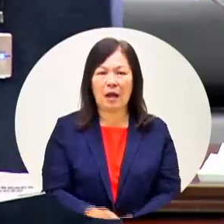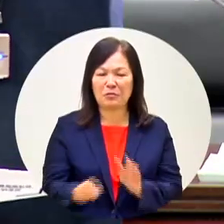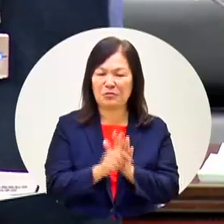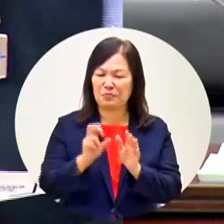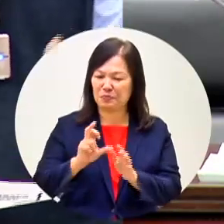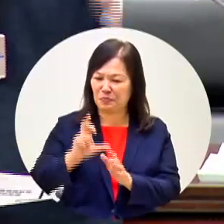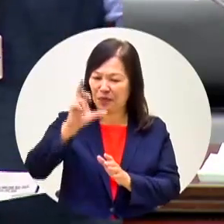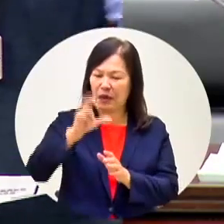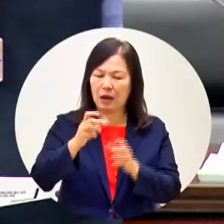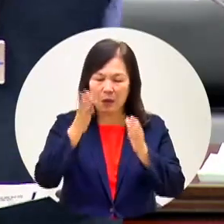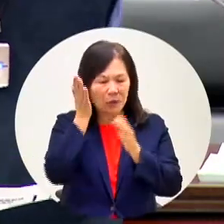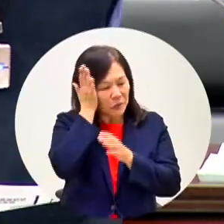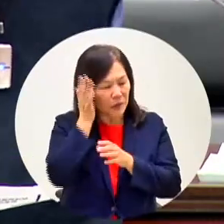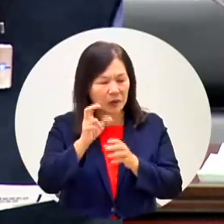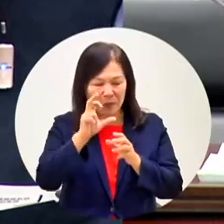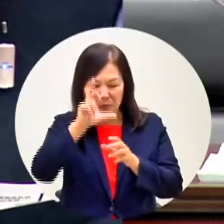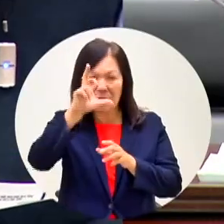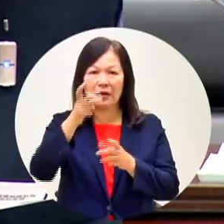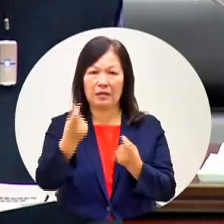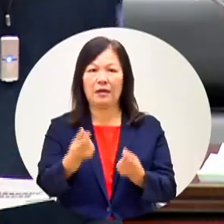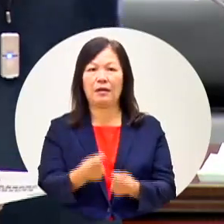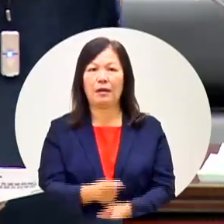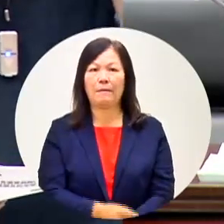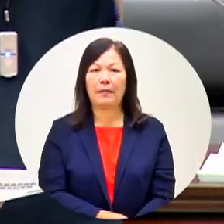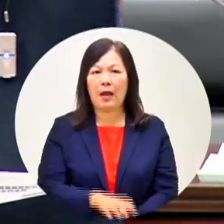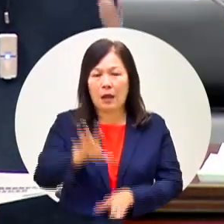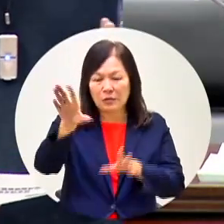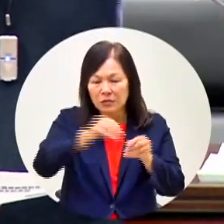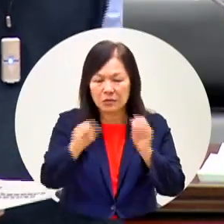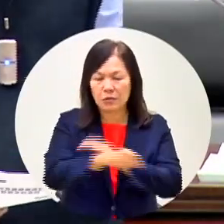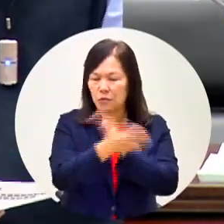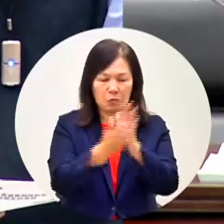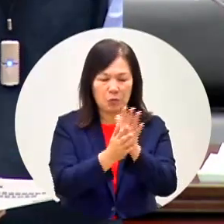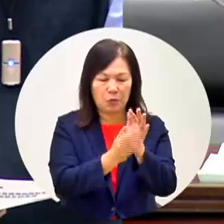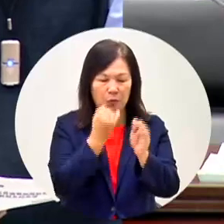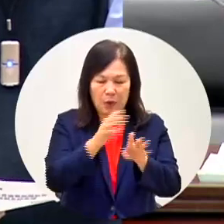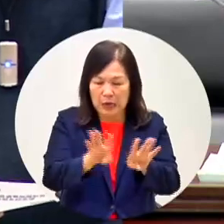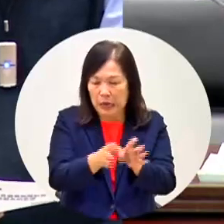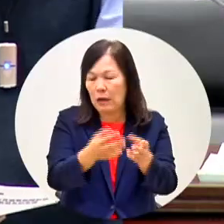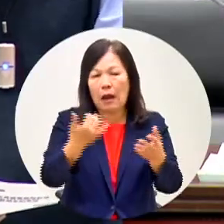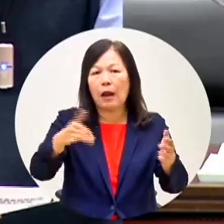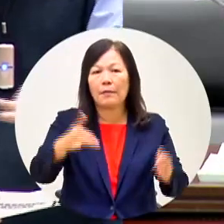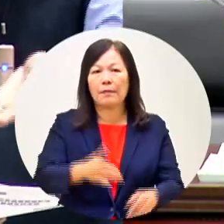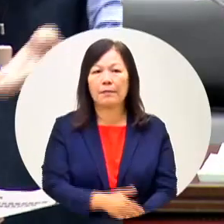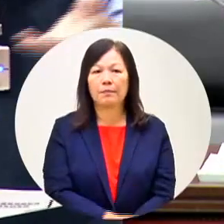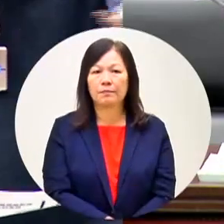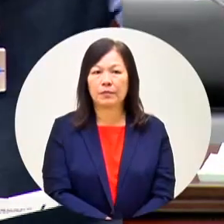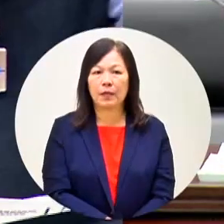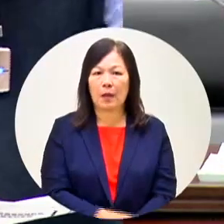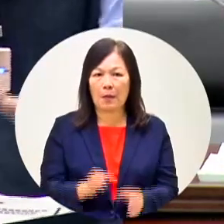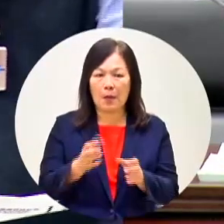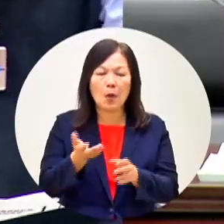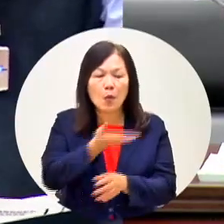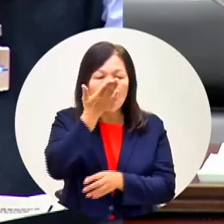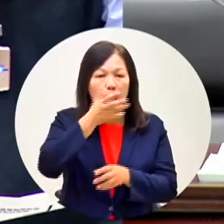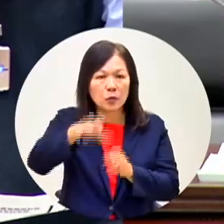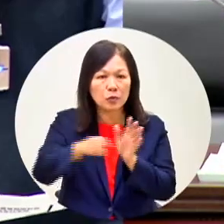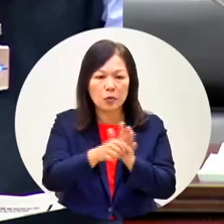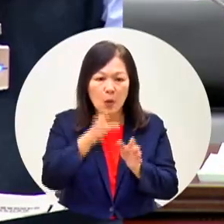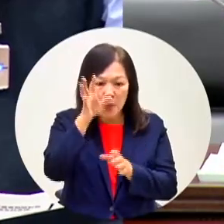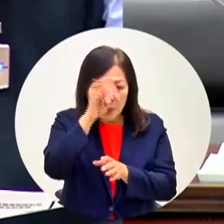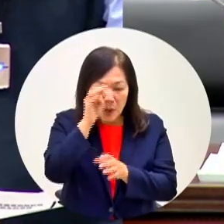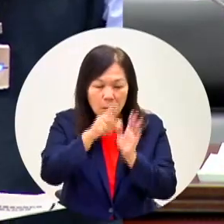高雄的资源根本还没有完全开发出来，像这两天我们观光局去视察军事观光一些日据时代的隧